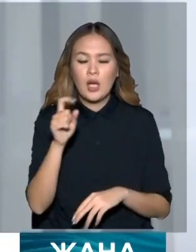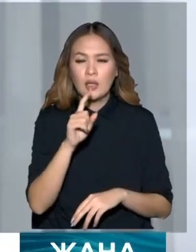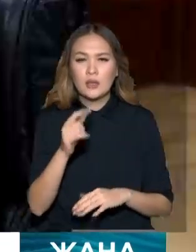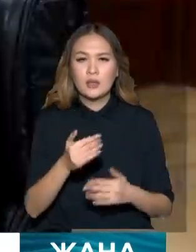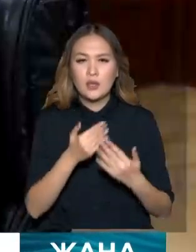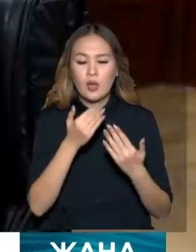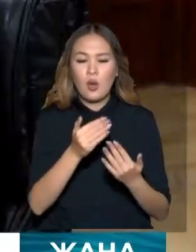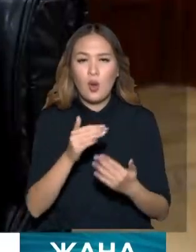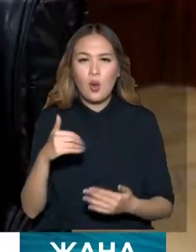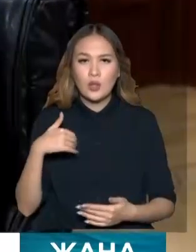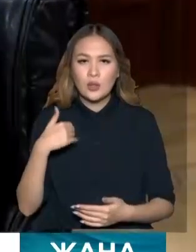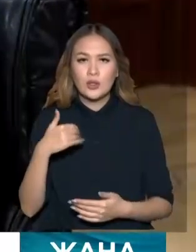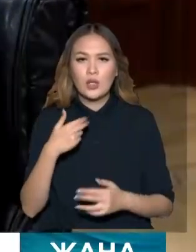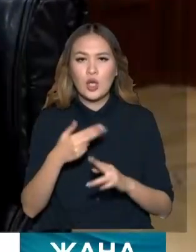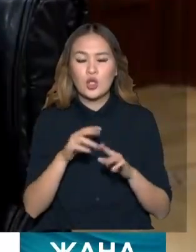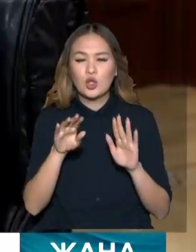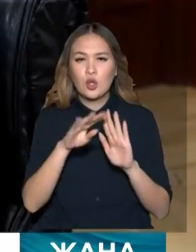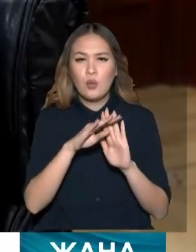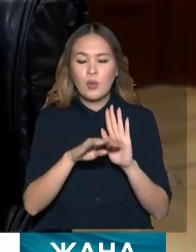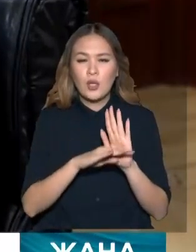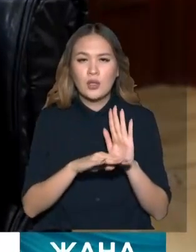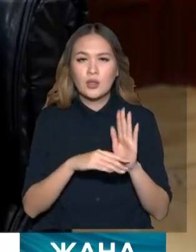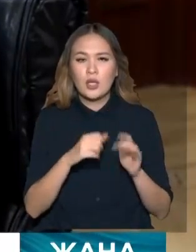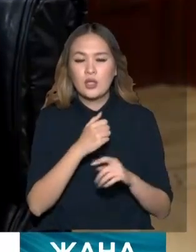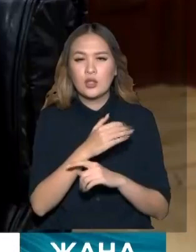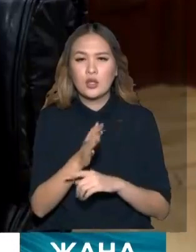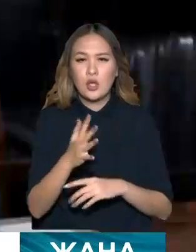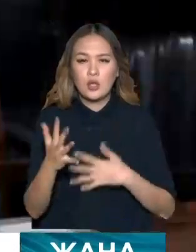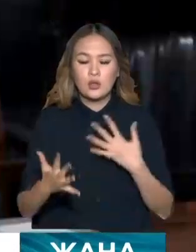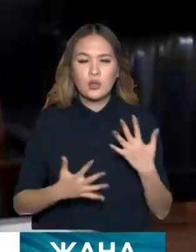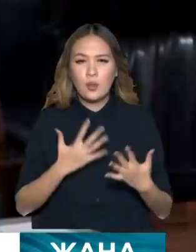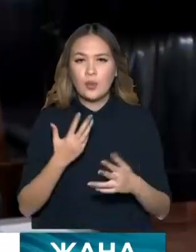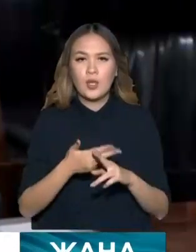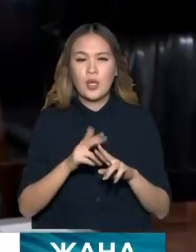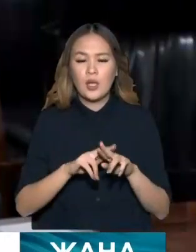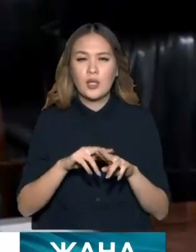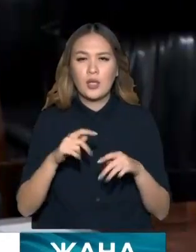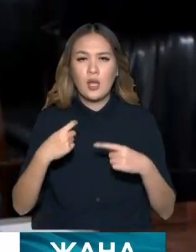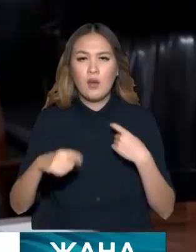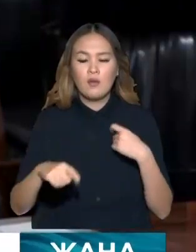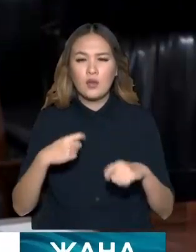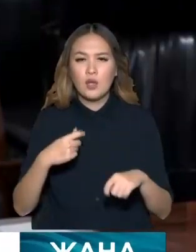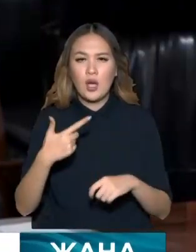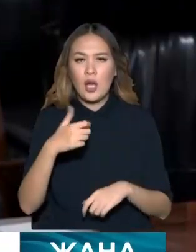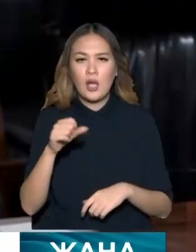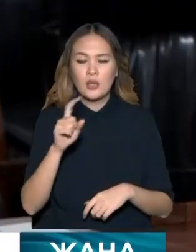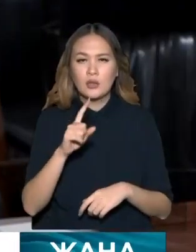саласындағы қолданыстағы жобаларды іске асыруды жандандыруға, сондай-ақ тауарлық газдың